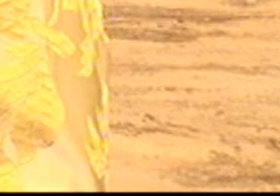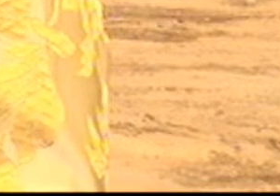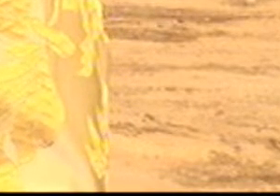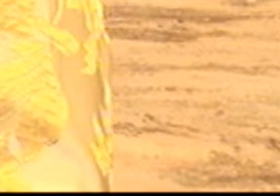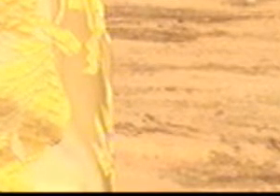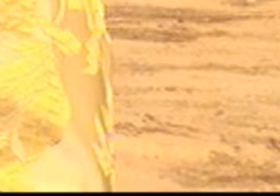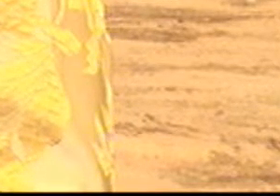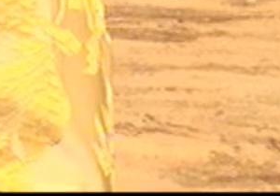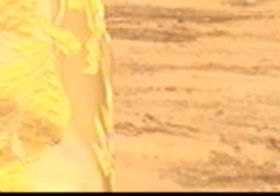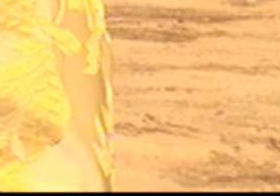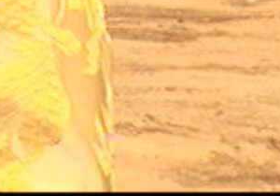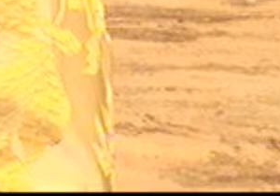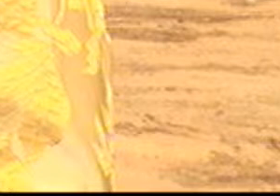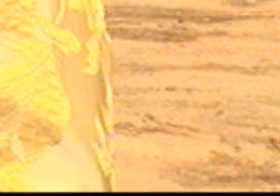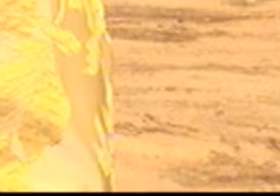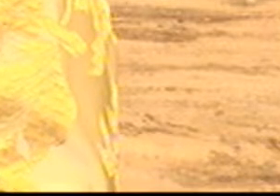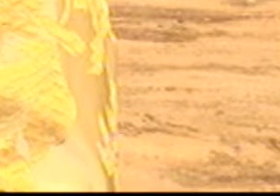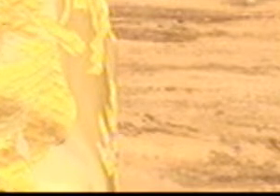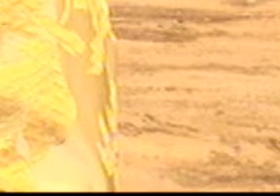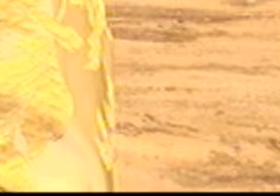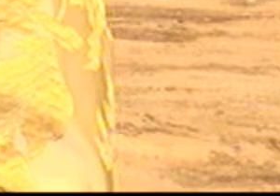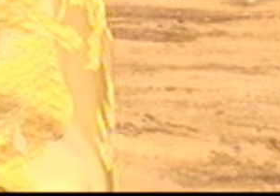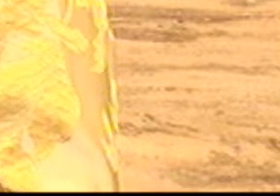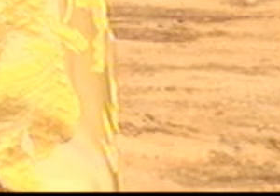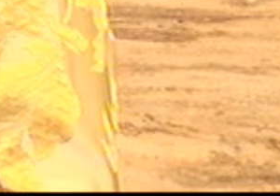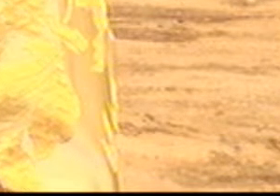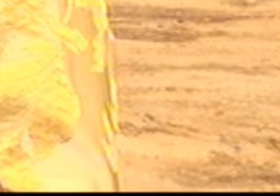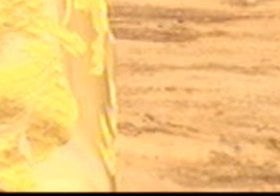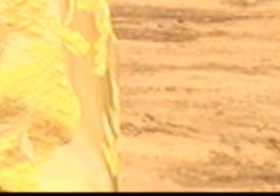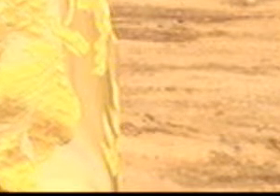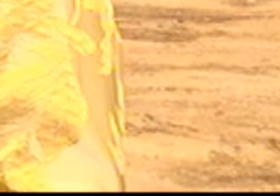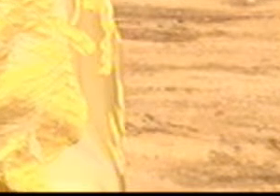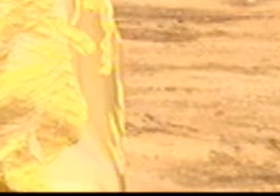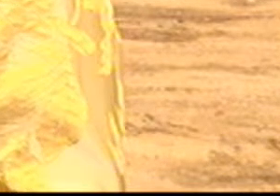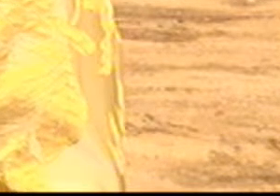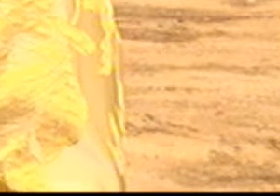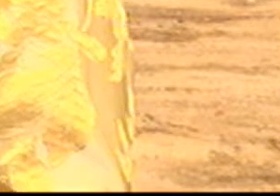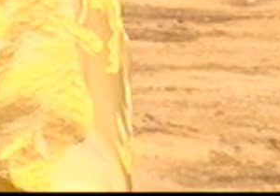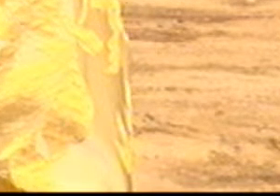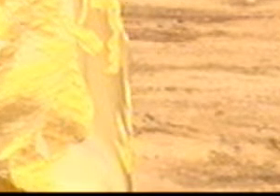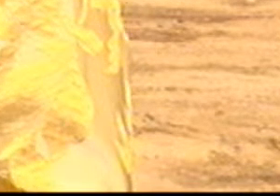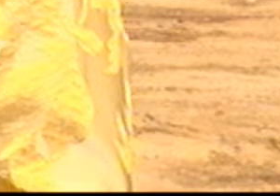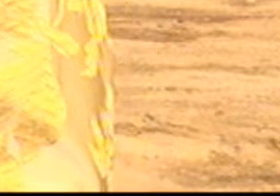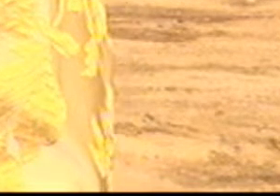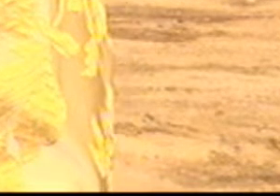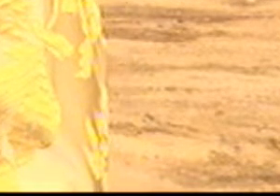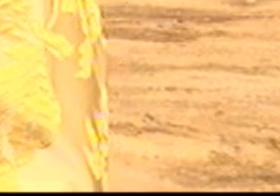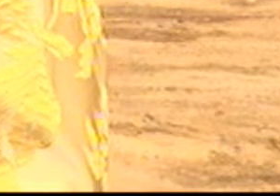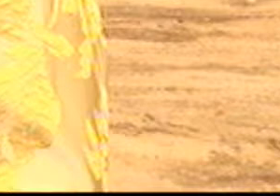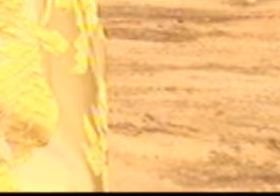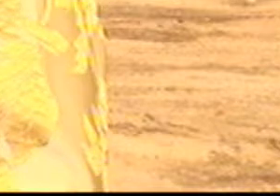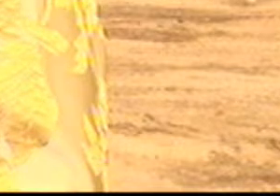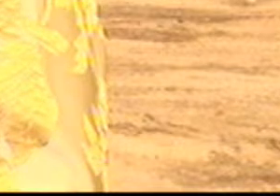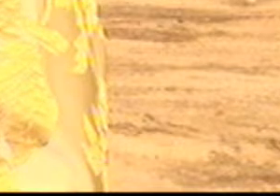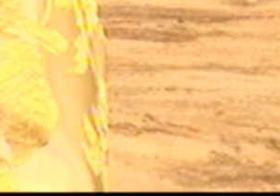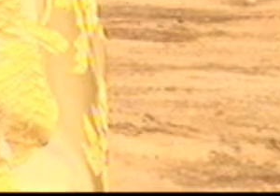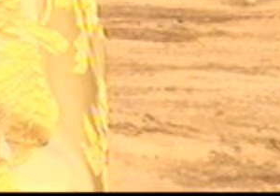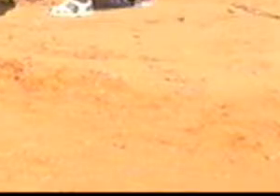serikali itakabidhiwa shule yetu na watoto wetu wa Tanzania watakuja kusoma hapa kujiandaa kuwa viongozi wa baadaye.